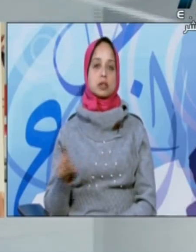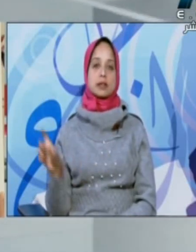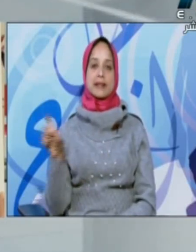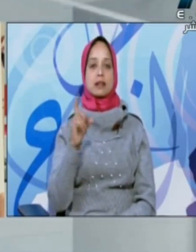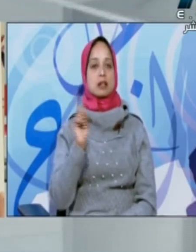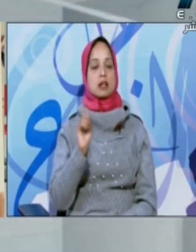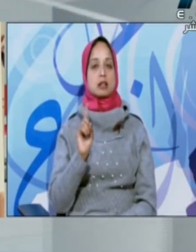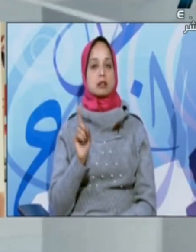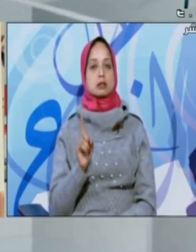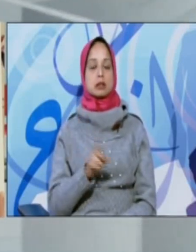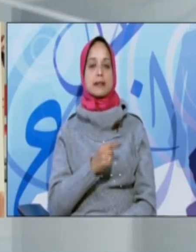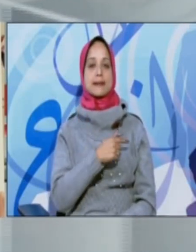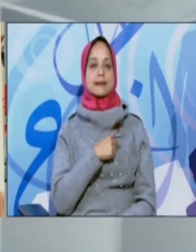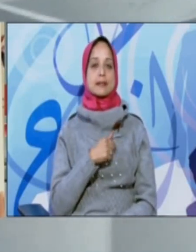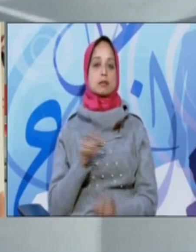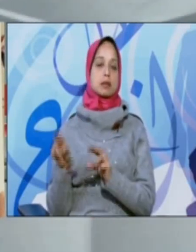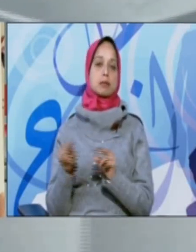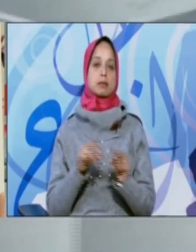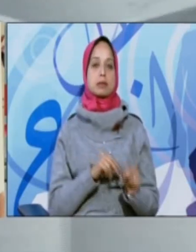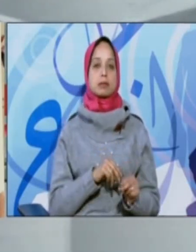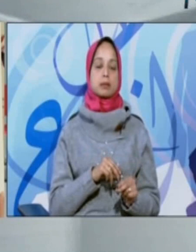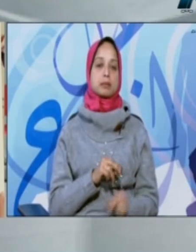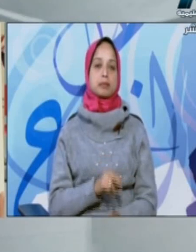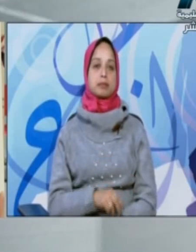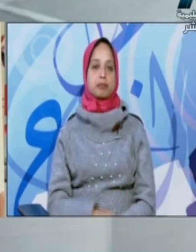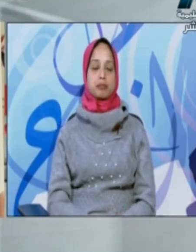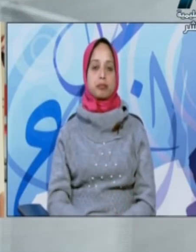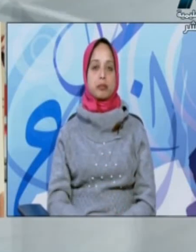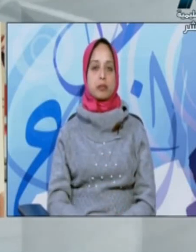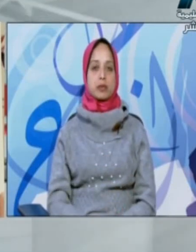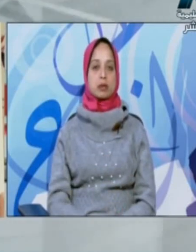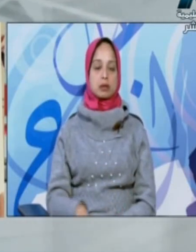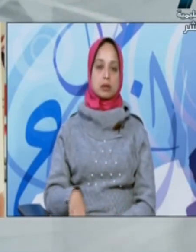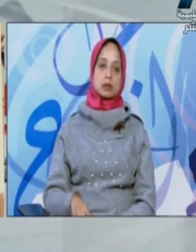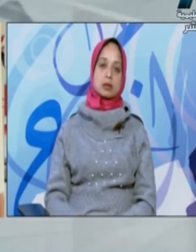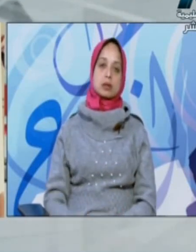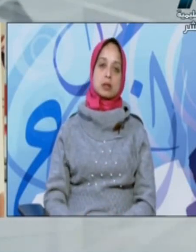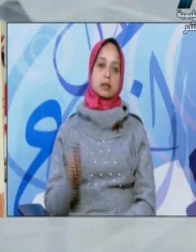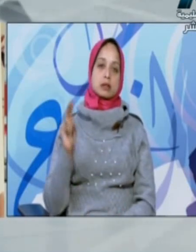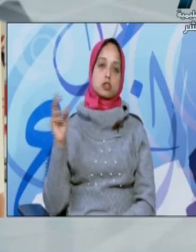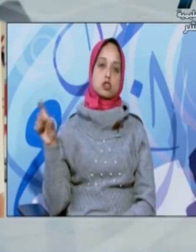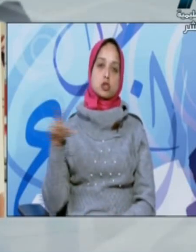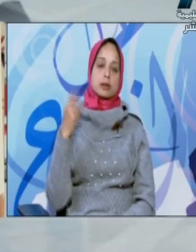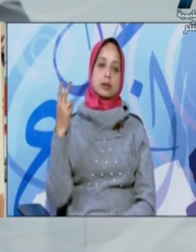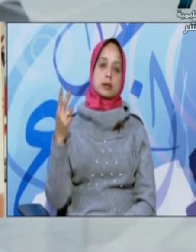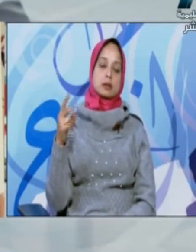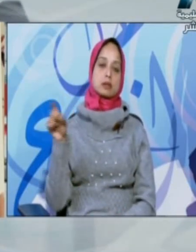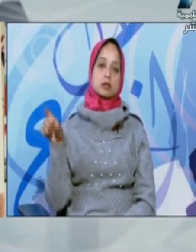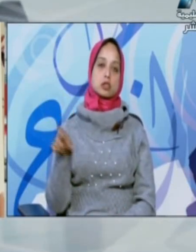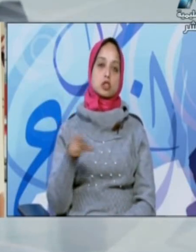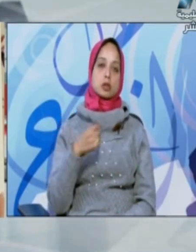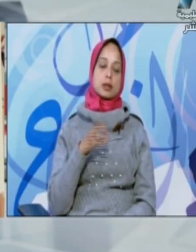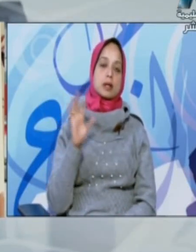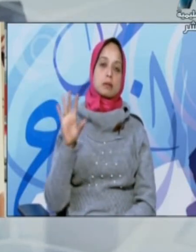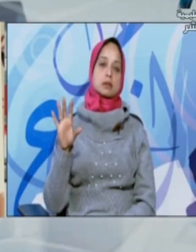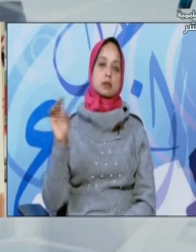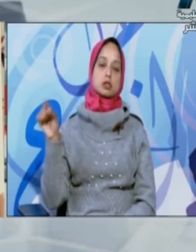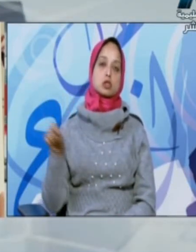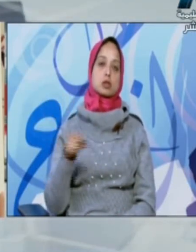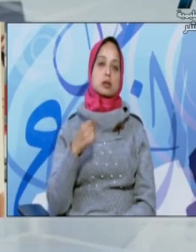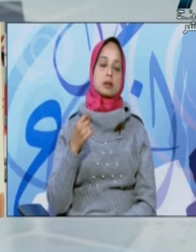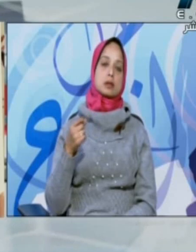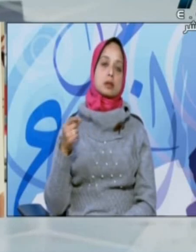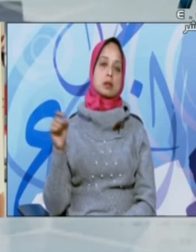عابدين الأولى، حركة الجيش والشعب فبراير، سبتمبر، مطالب مايو، دي اسماء.